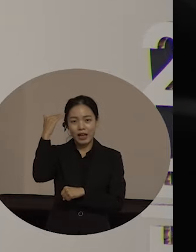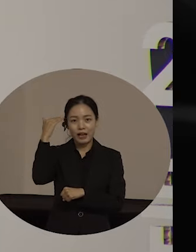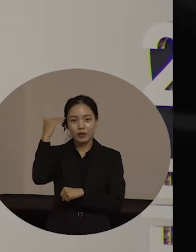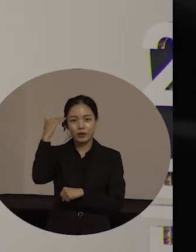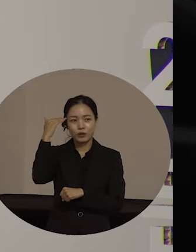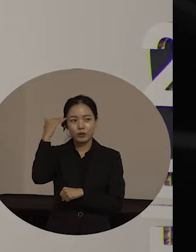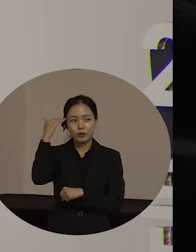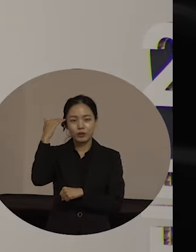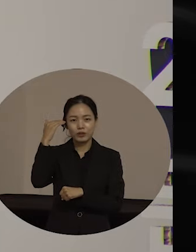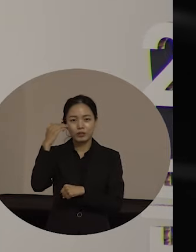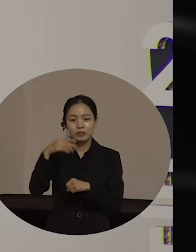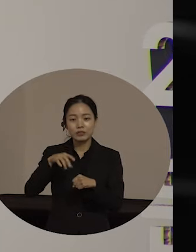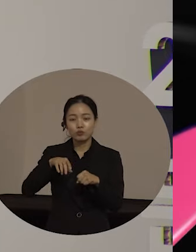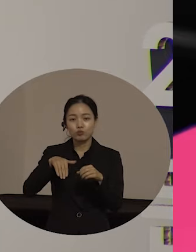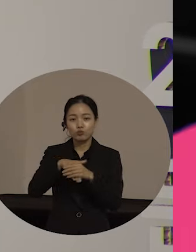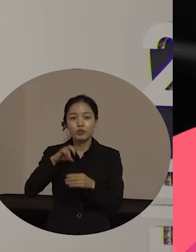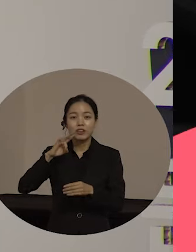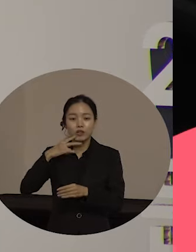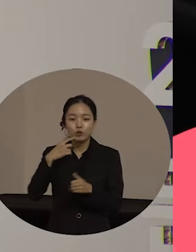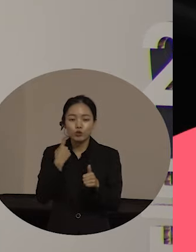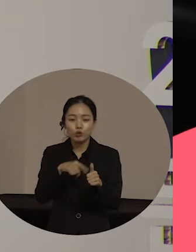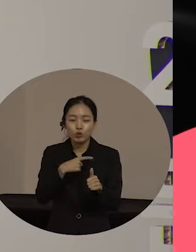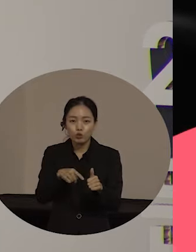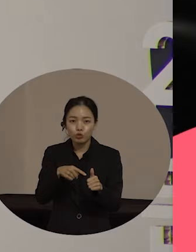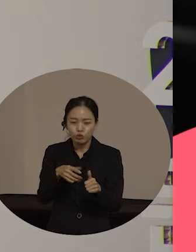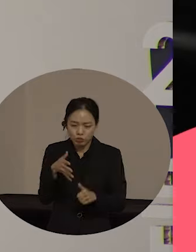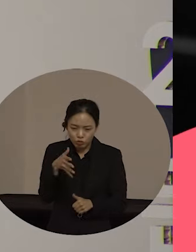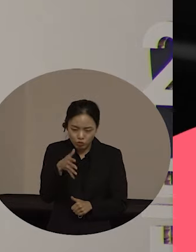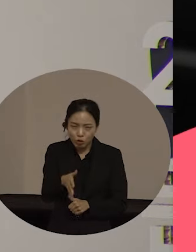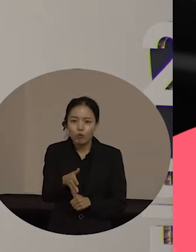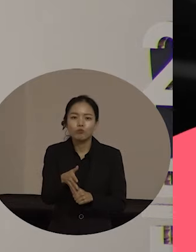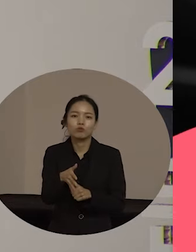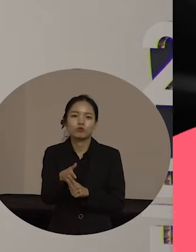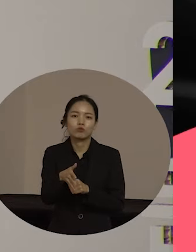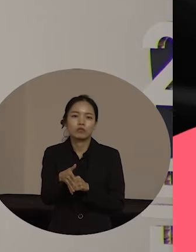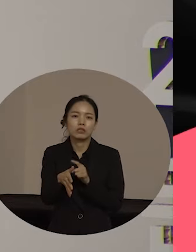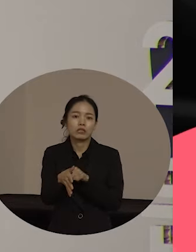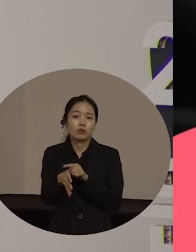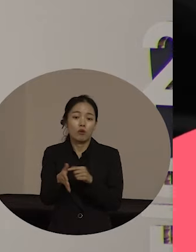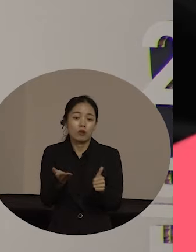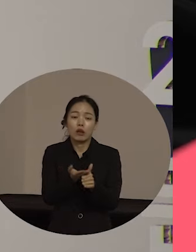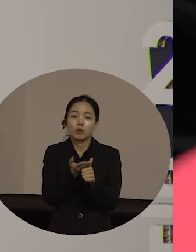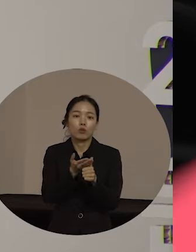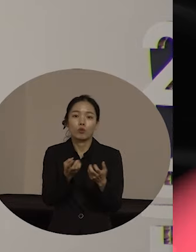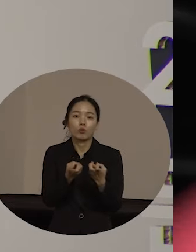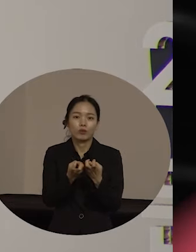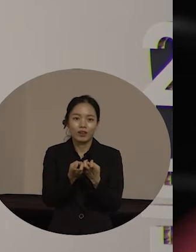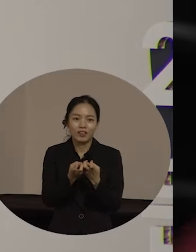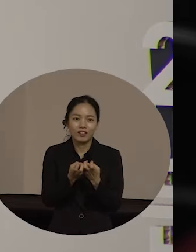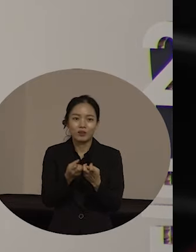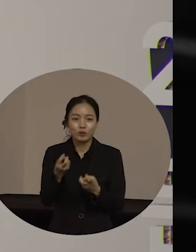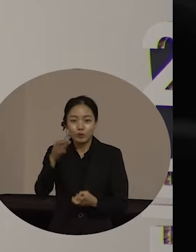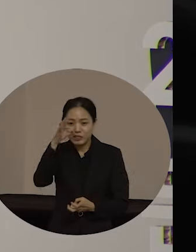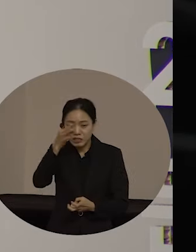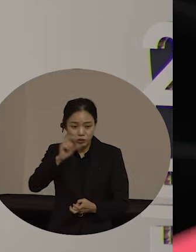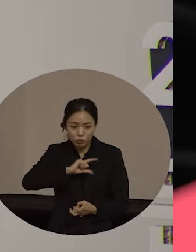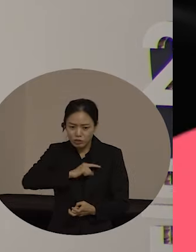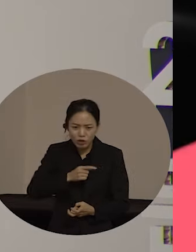그런 전문가를 어떻게 양성하고 아니면 전문가를 어떻게 나라가 인정을 하는지 그런